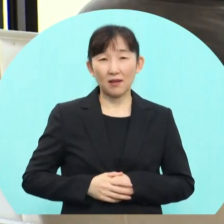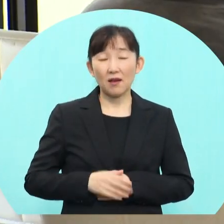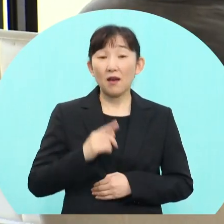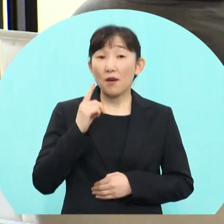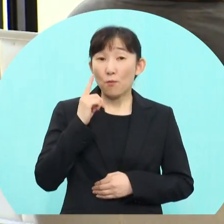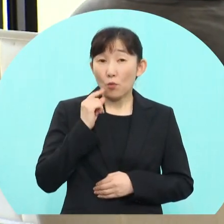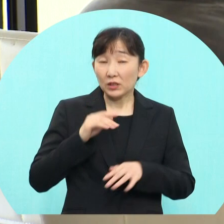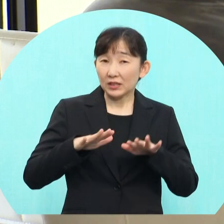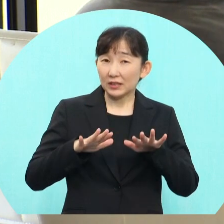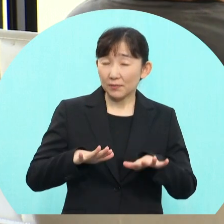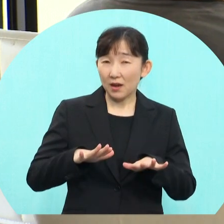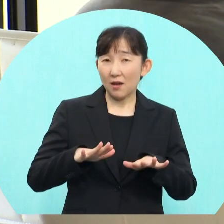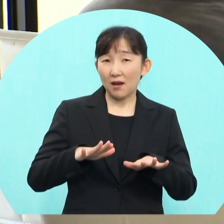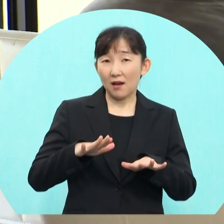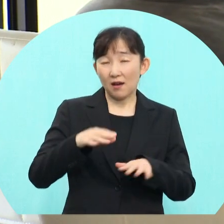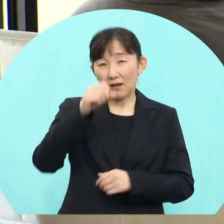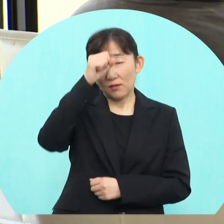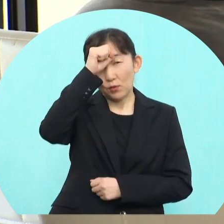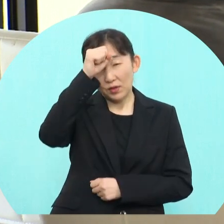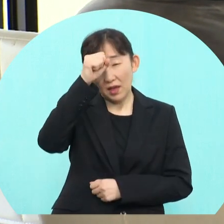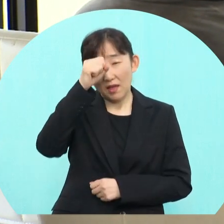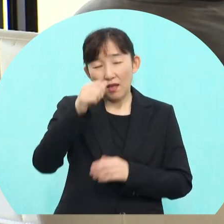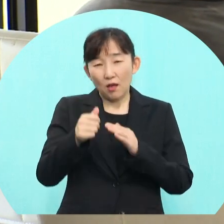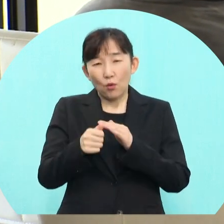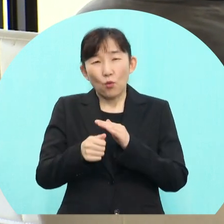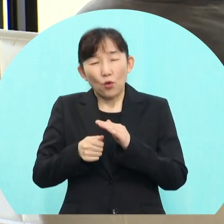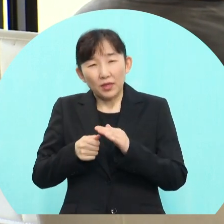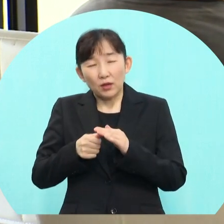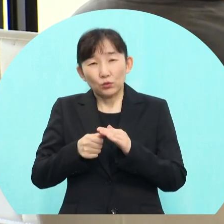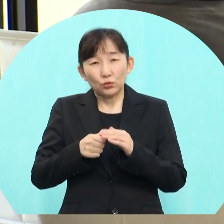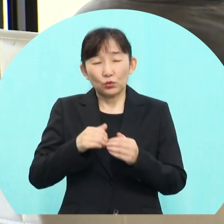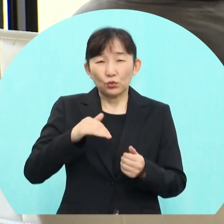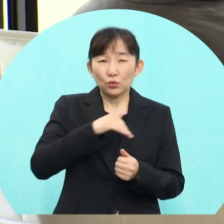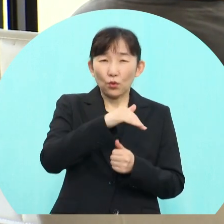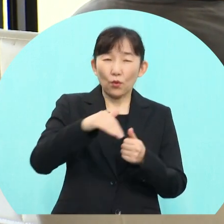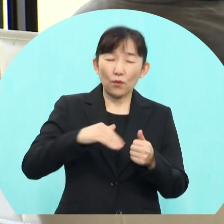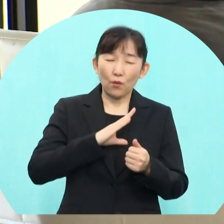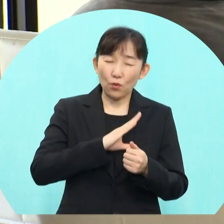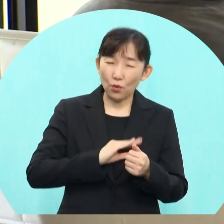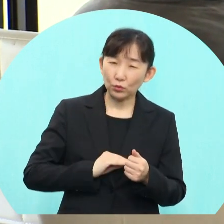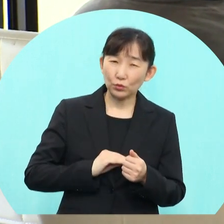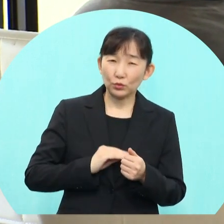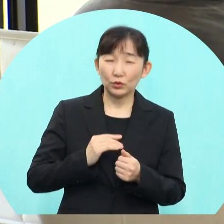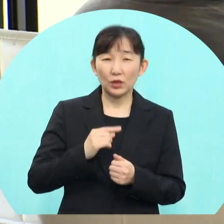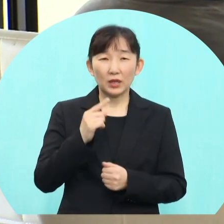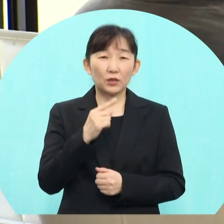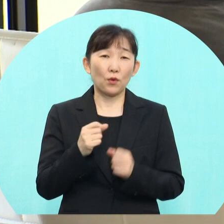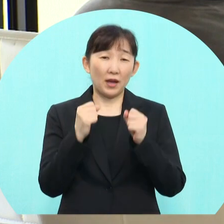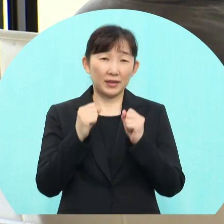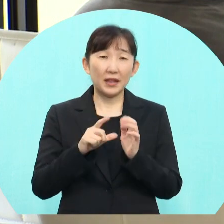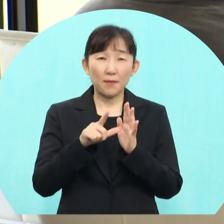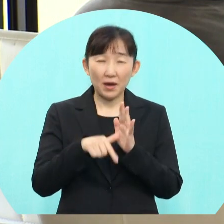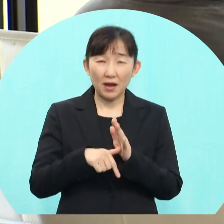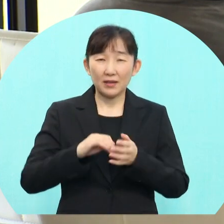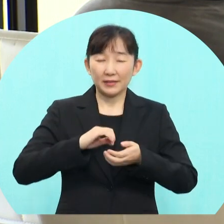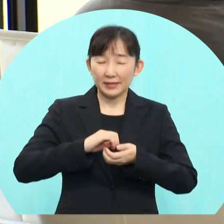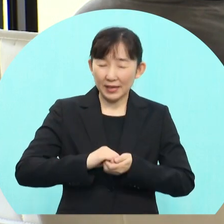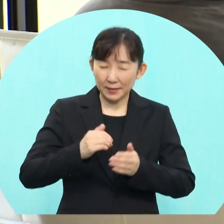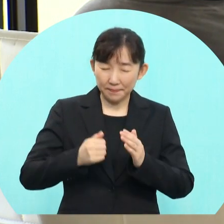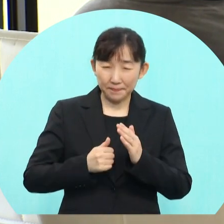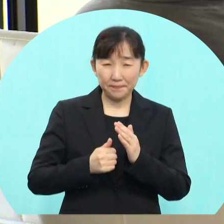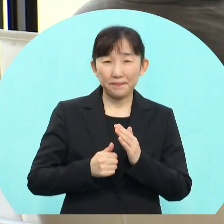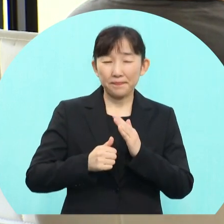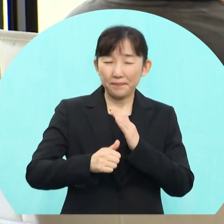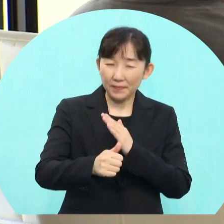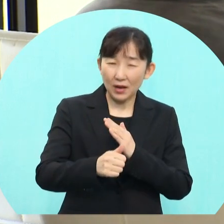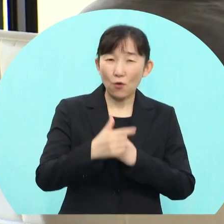してもし今認知症でこもっている、孤立している、孤独に感じている人がいたら、ぜひ一歩出てほしいなという